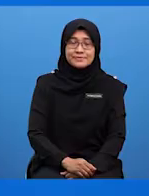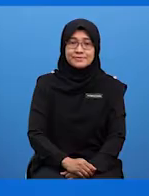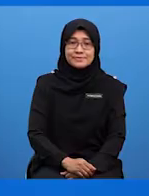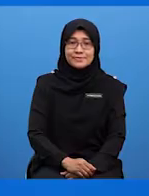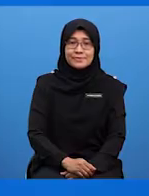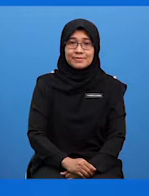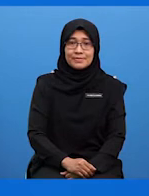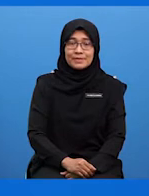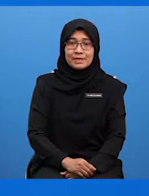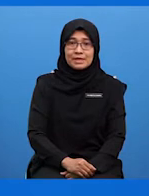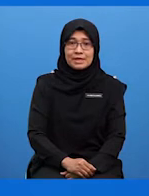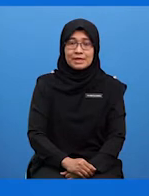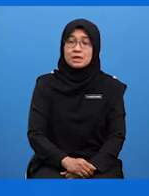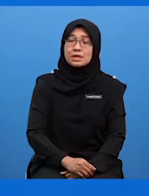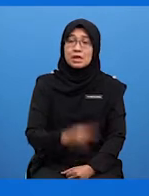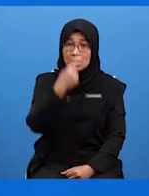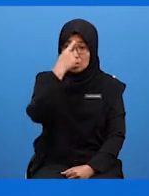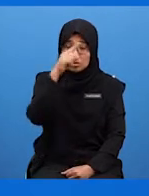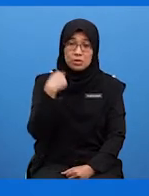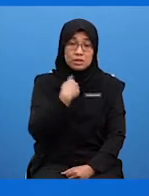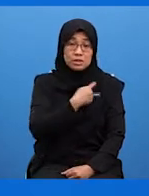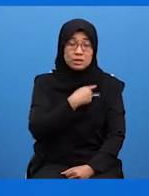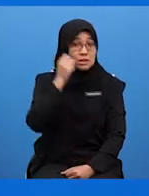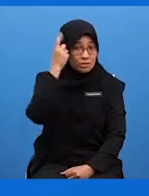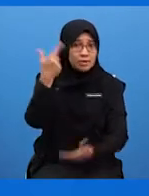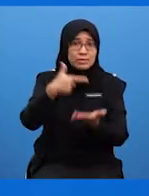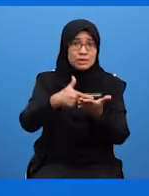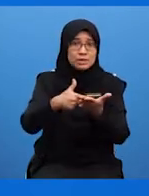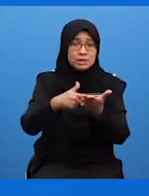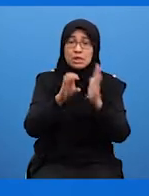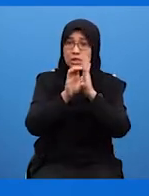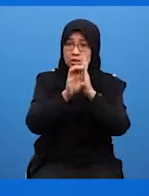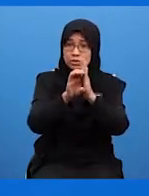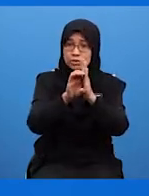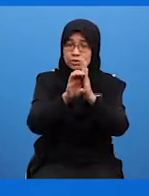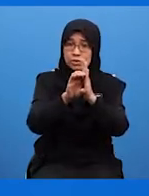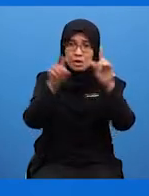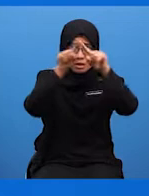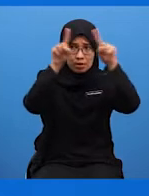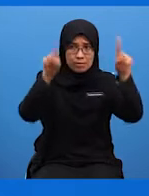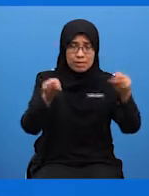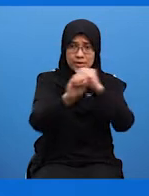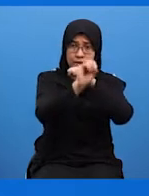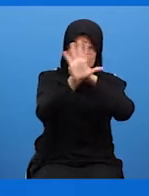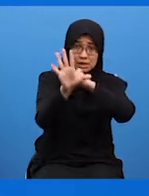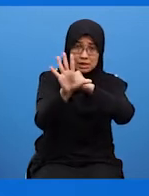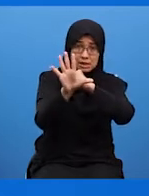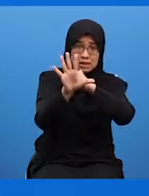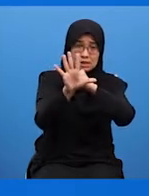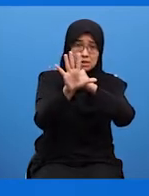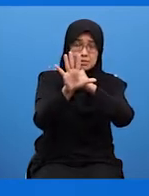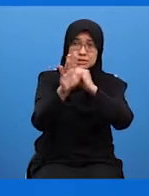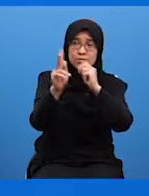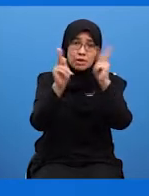Dan untuk sebagian memahami lagi Contohnya ialah seni grafik seperti papan iklan yang kita nampak masa kita lalu-lalu naik kereta Dan